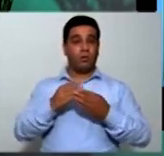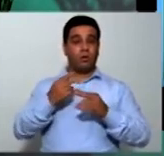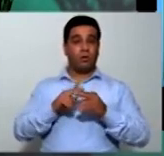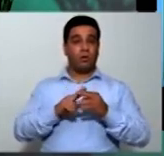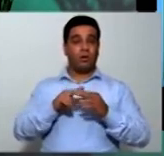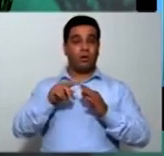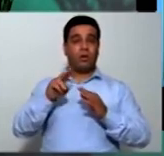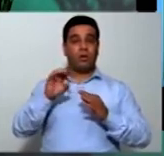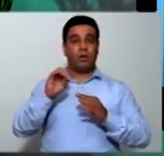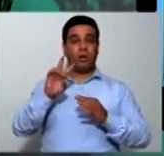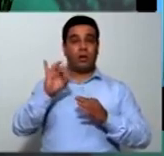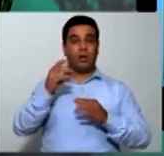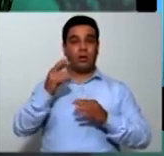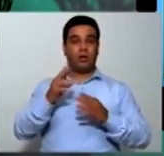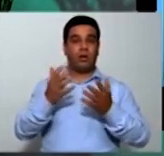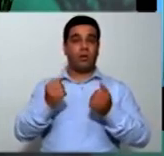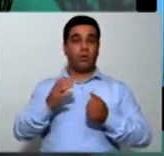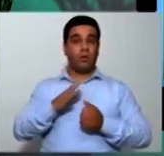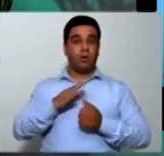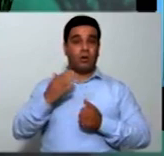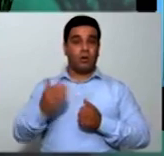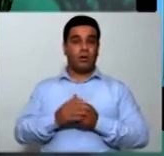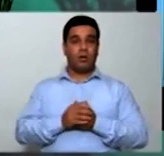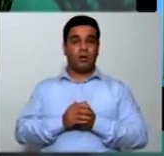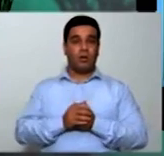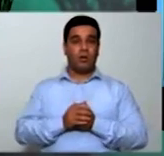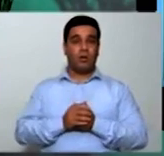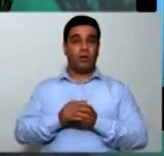to'g'risidagi deklaratsiya qabul qilingan edi.